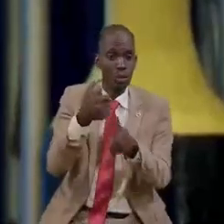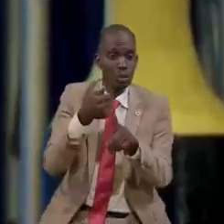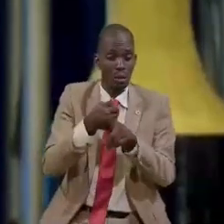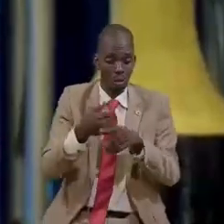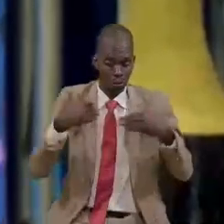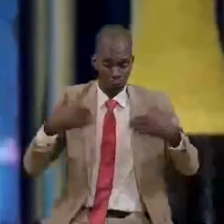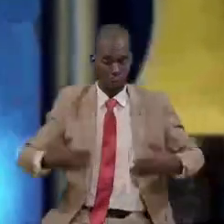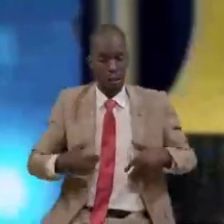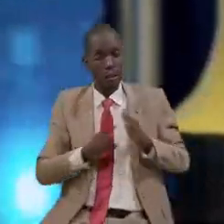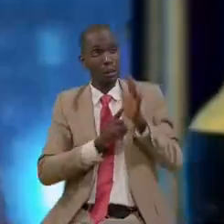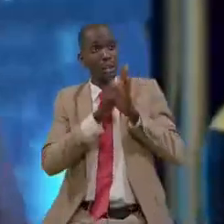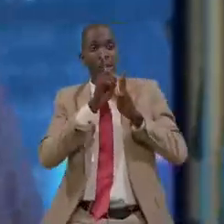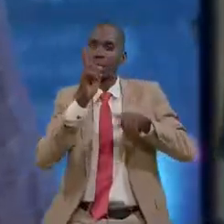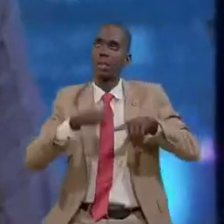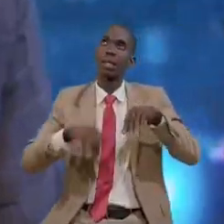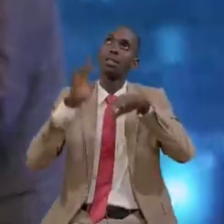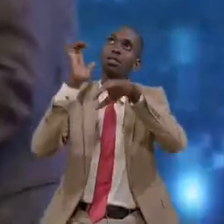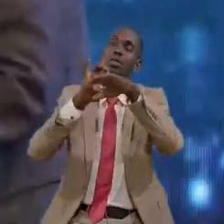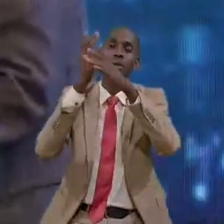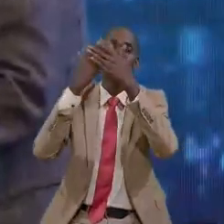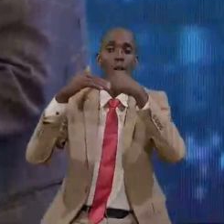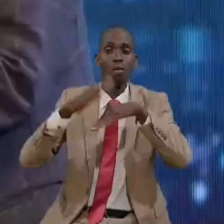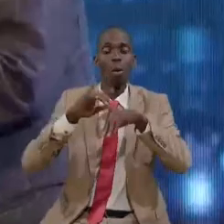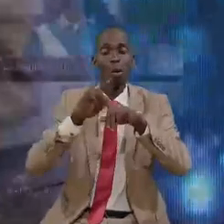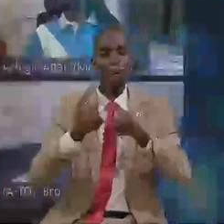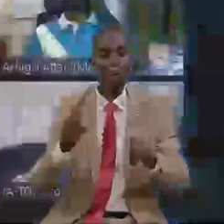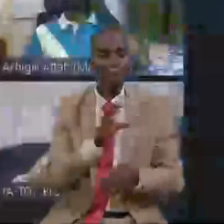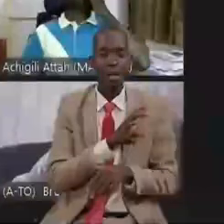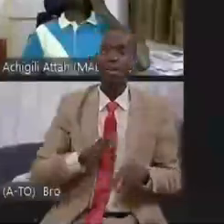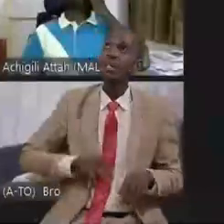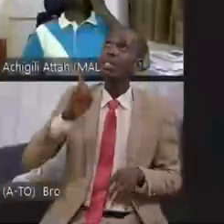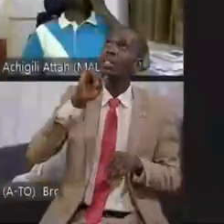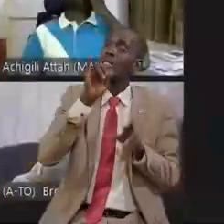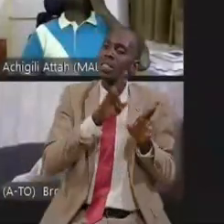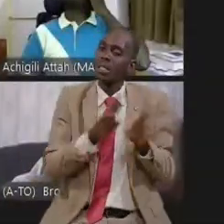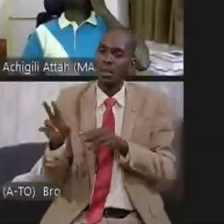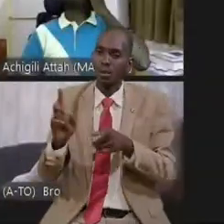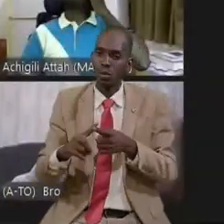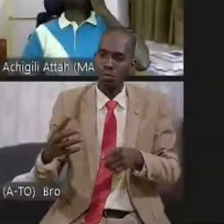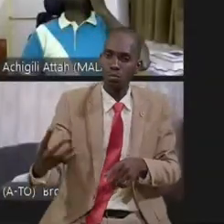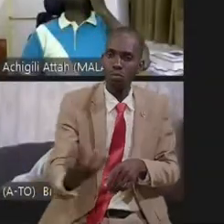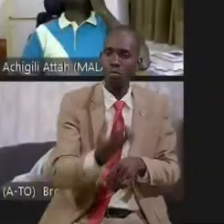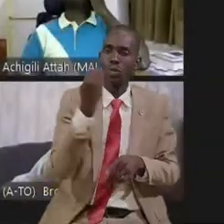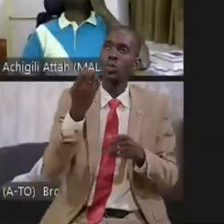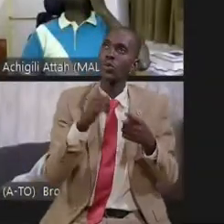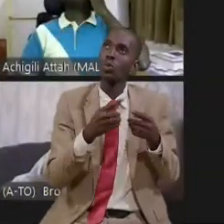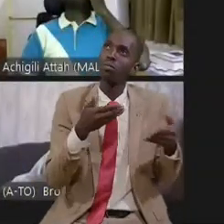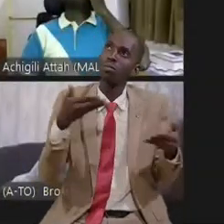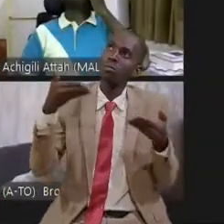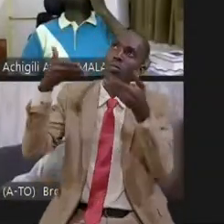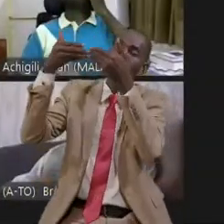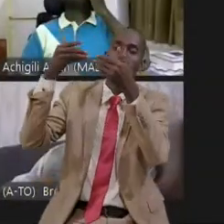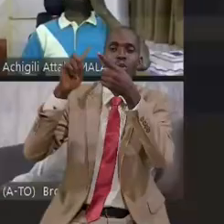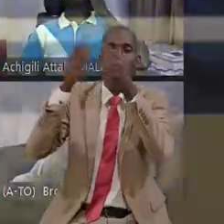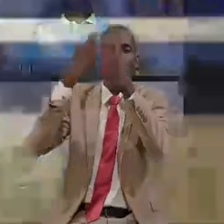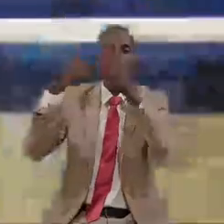au ciel. Mais Christ veut vous prendre maintenant et vous relier avec le ciel. Alors, levez